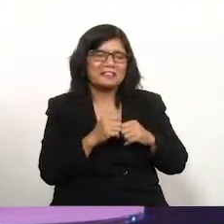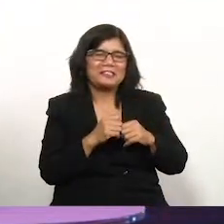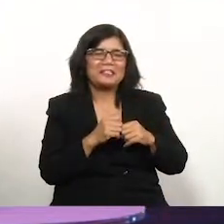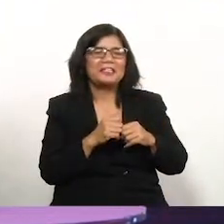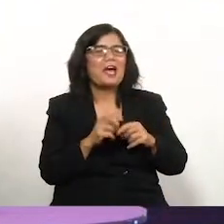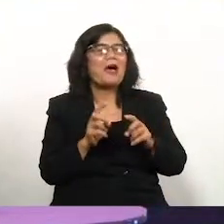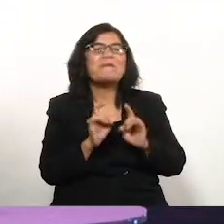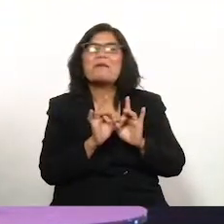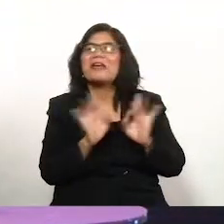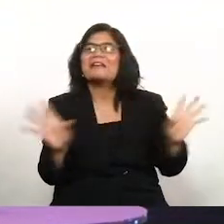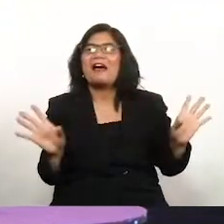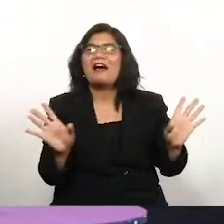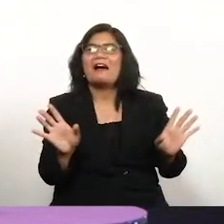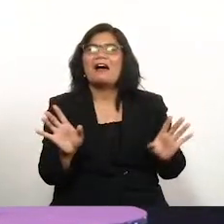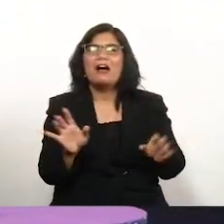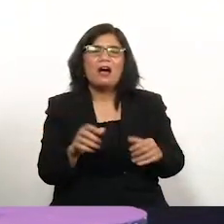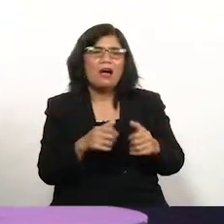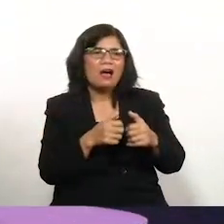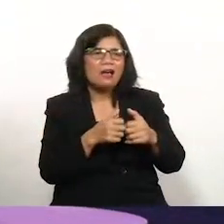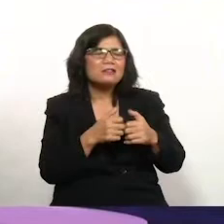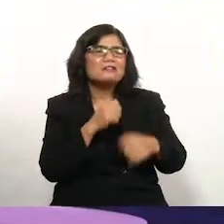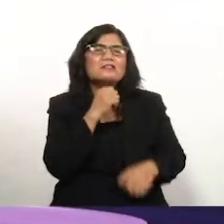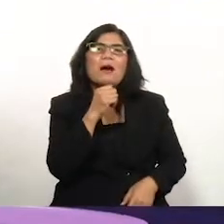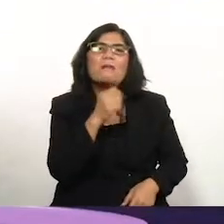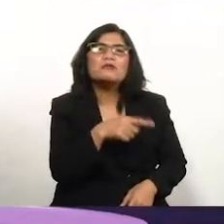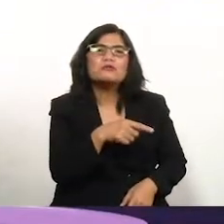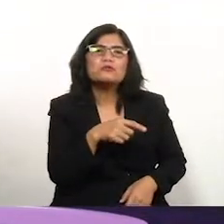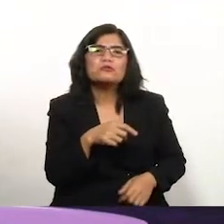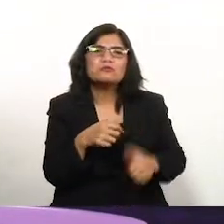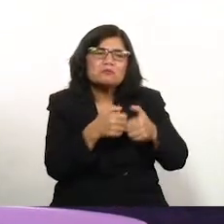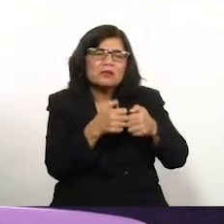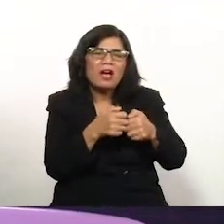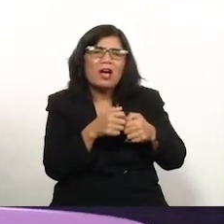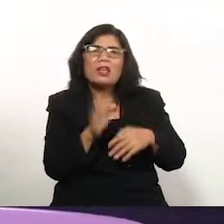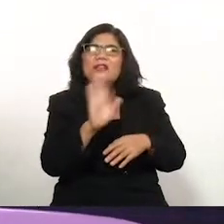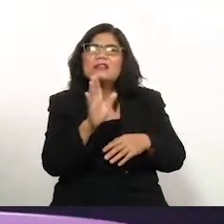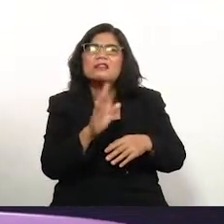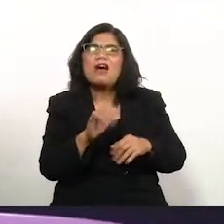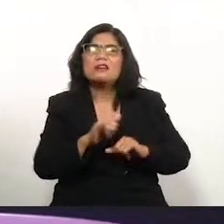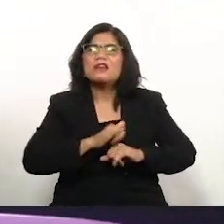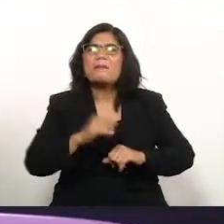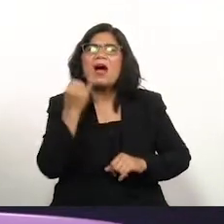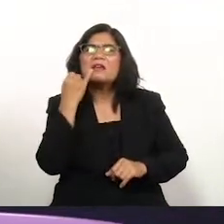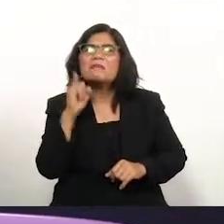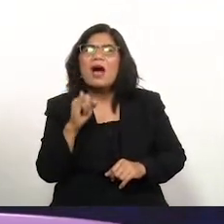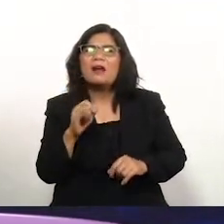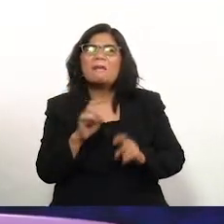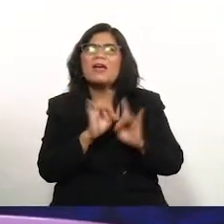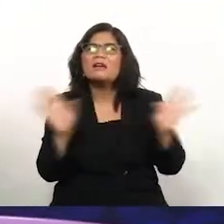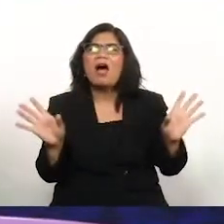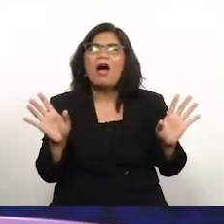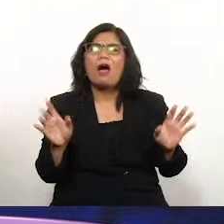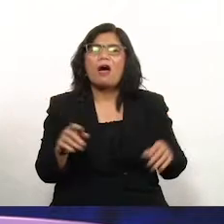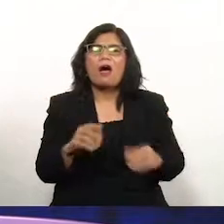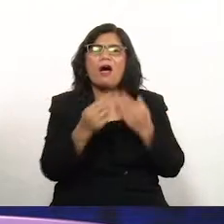kita sudah berbeda Siapa suruh cari pasangan teman hidup yang tidak seiman Alkitab sudah bilang gelap